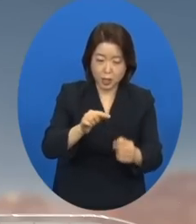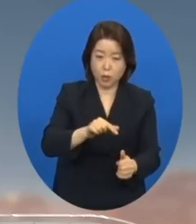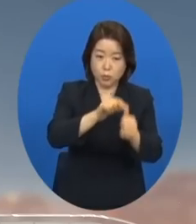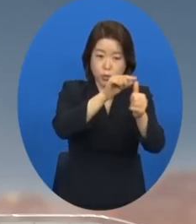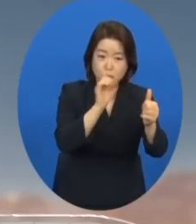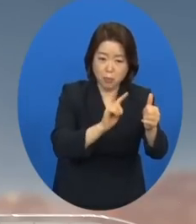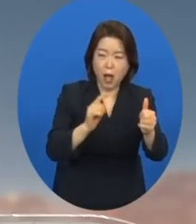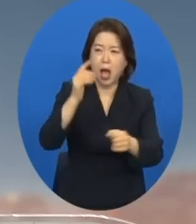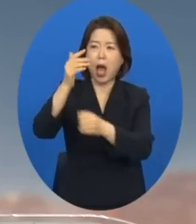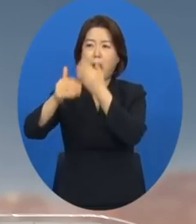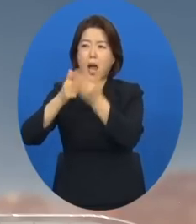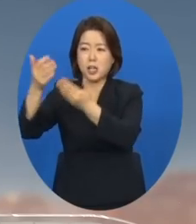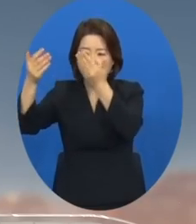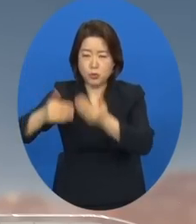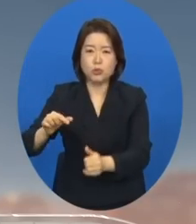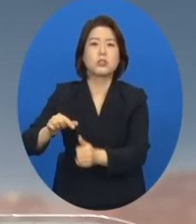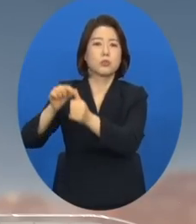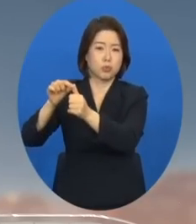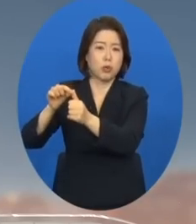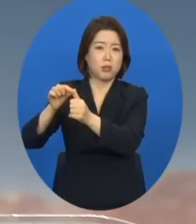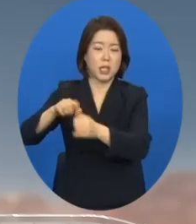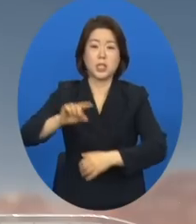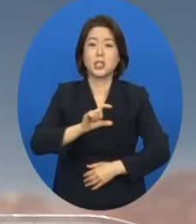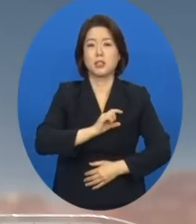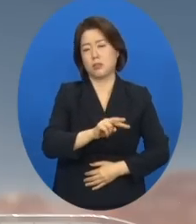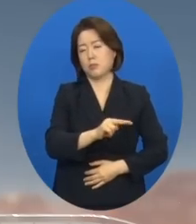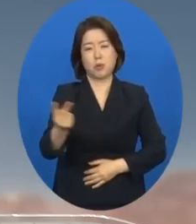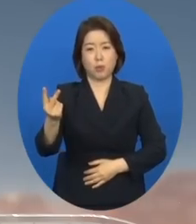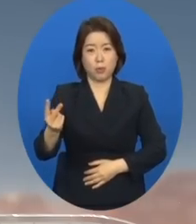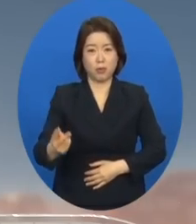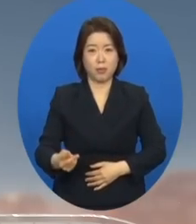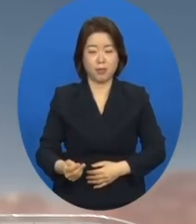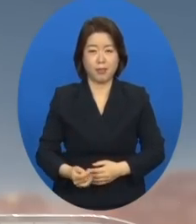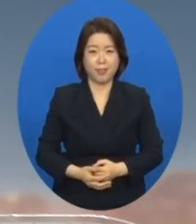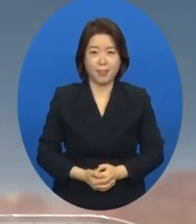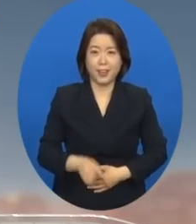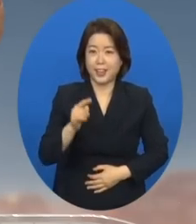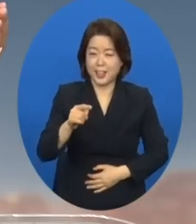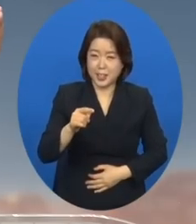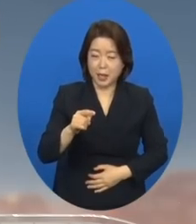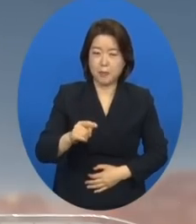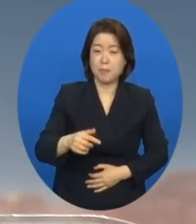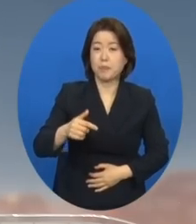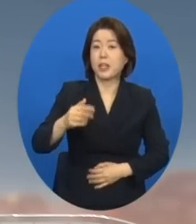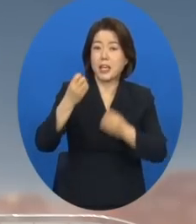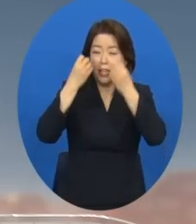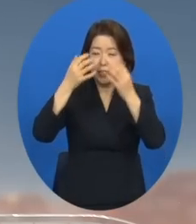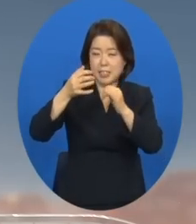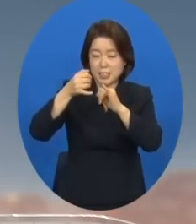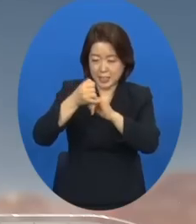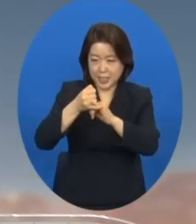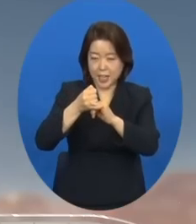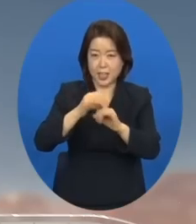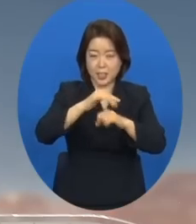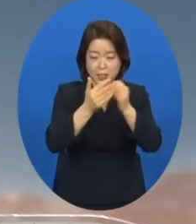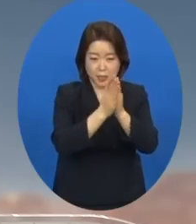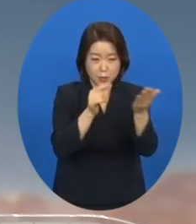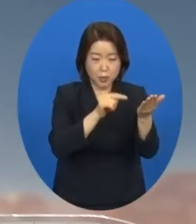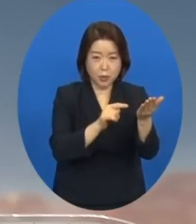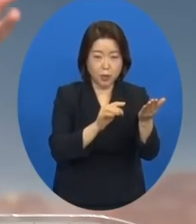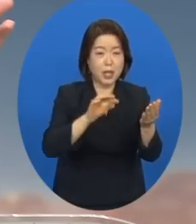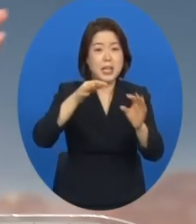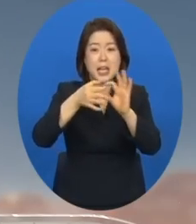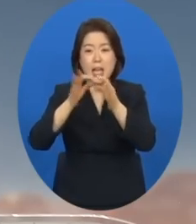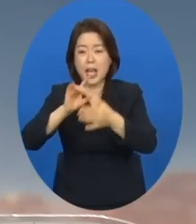하나님이 구원을 주시는구나이 이름으로 바뀌게 된 것이죠 이것이 이제 신약성경에서 헬라어로 바뀌면